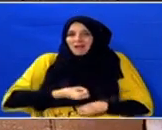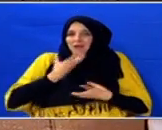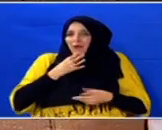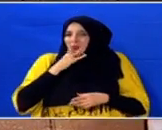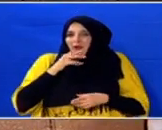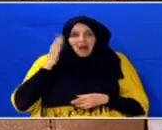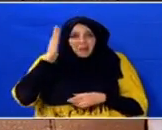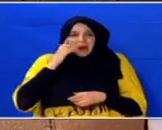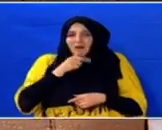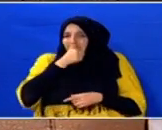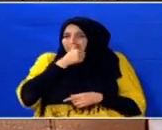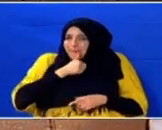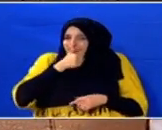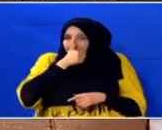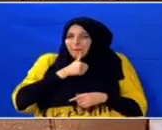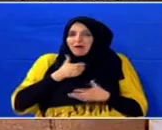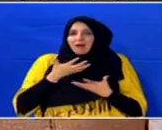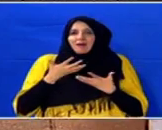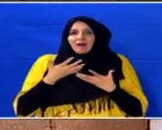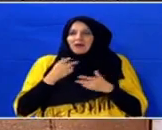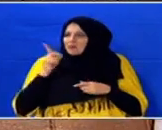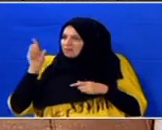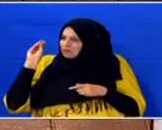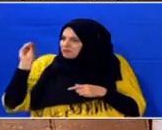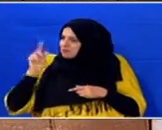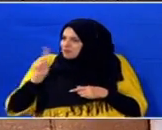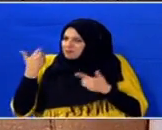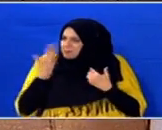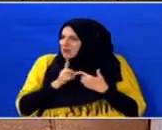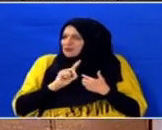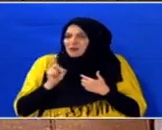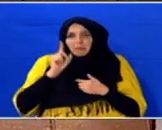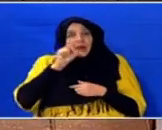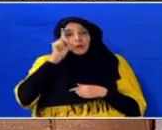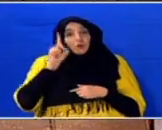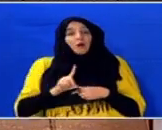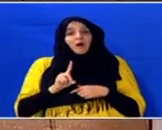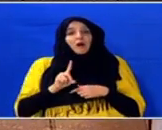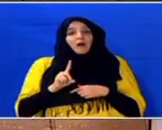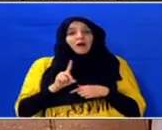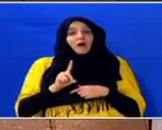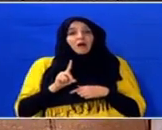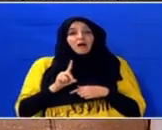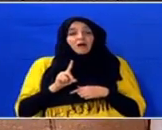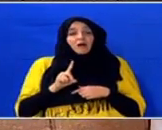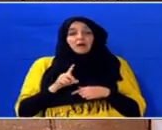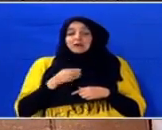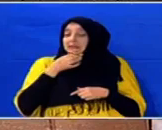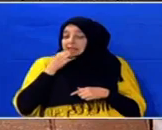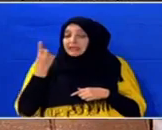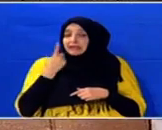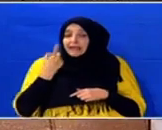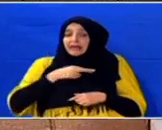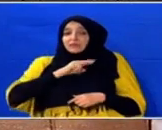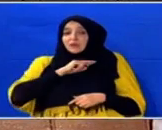تشتكي، تتحمل وتصبر وتتألم، فيأتي المحتسب شرعا